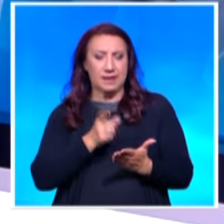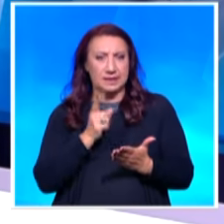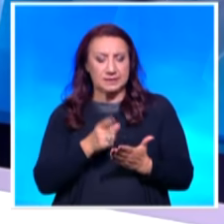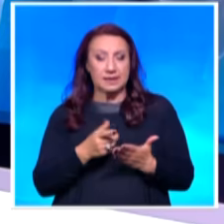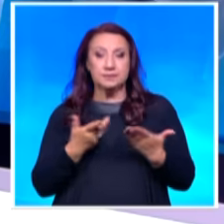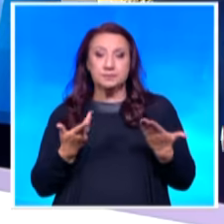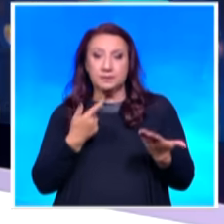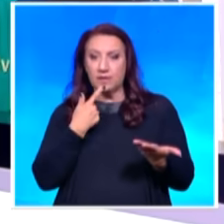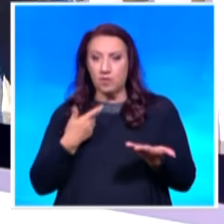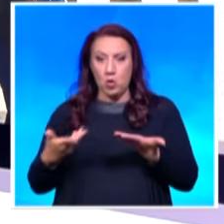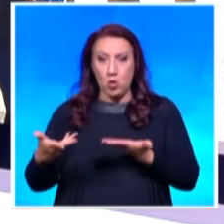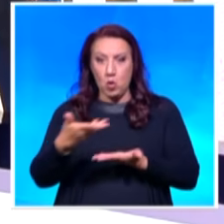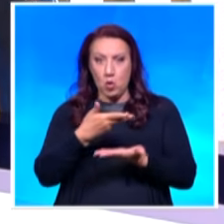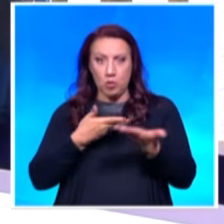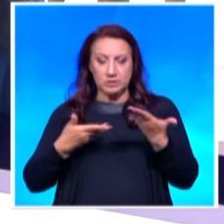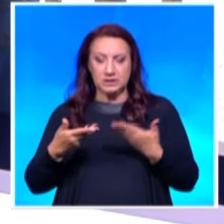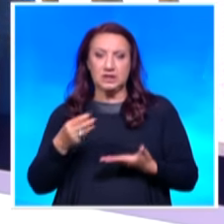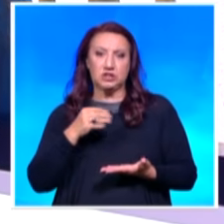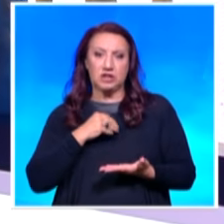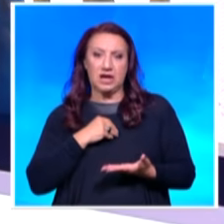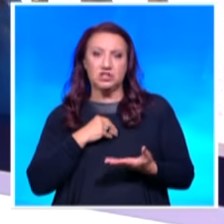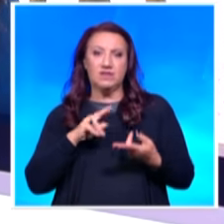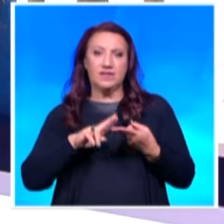ще разберем сега от Ванина Неткова. Здравей!